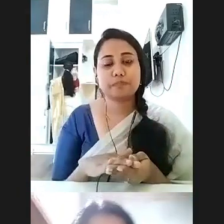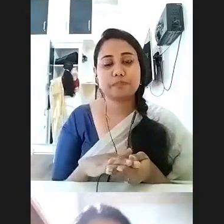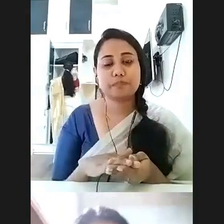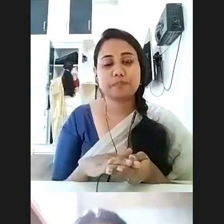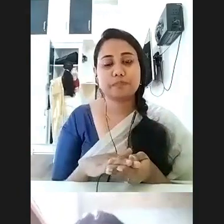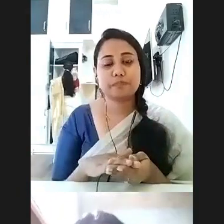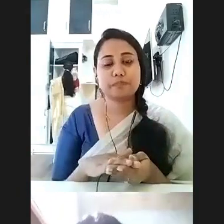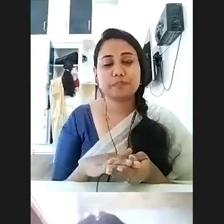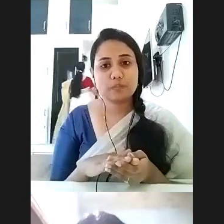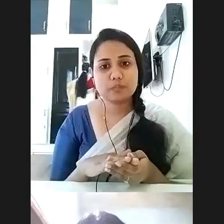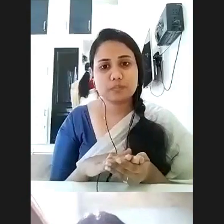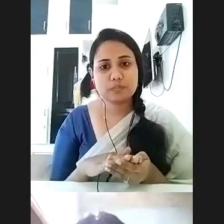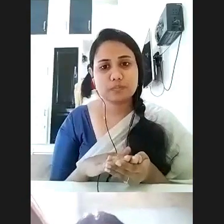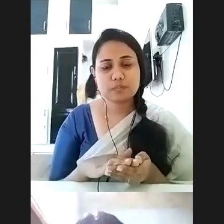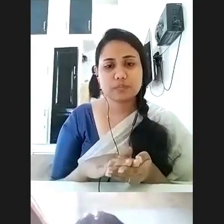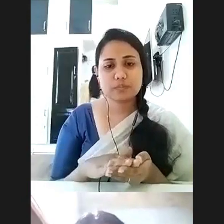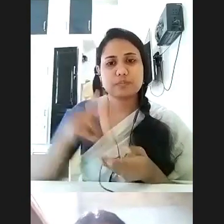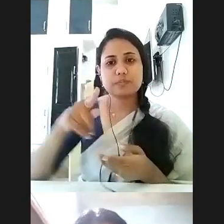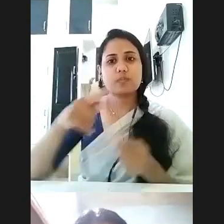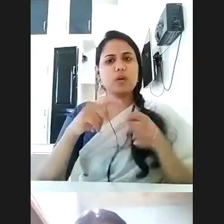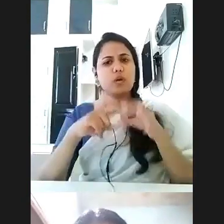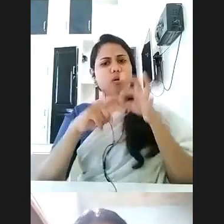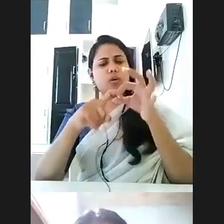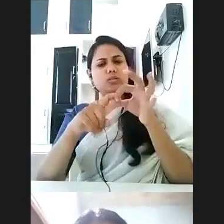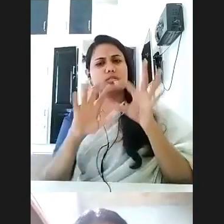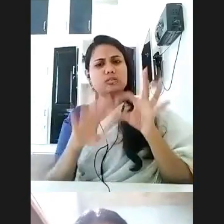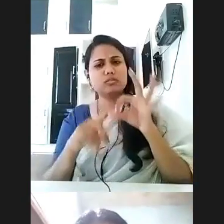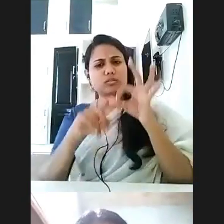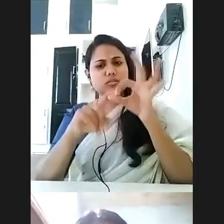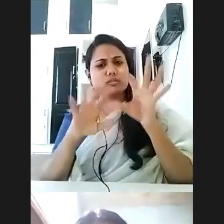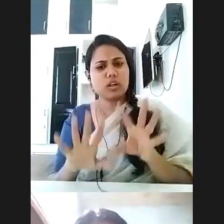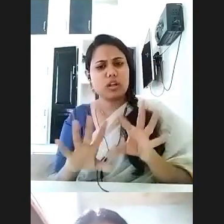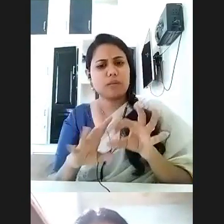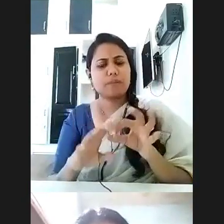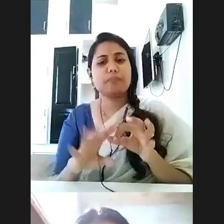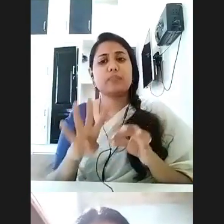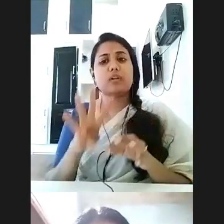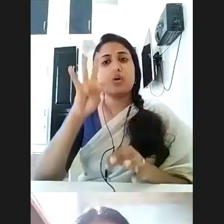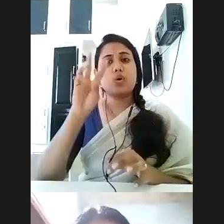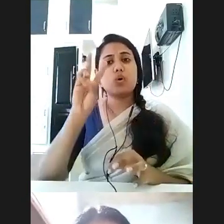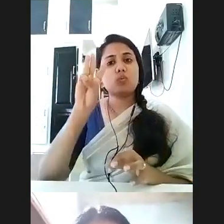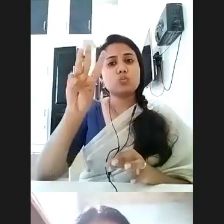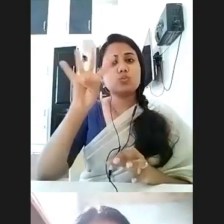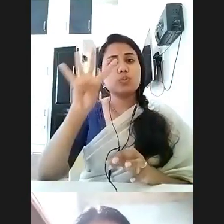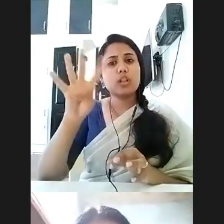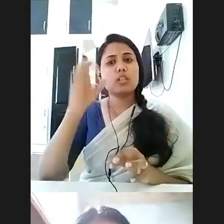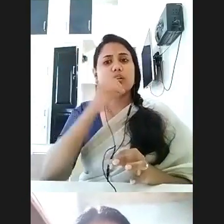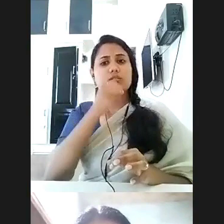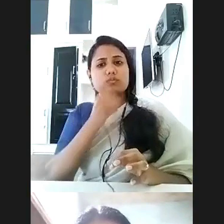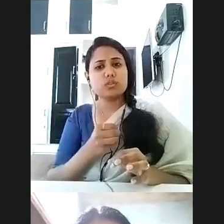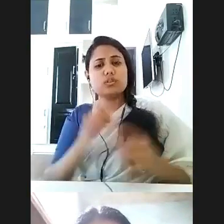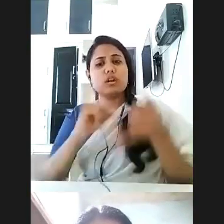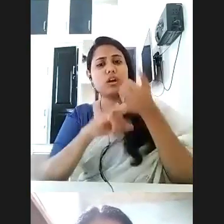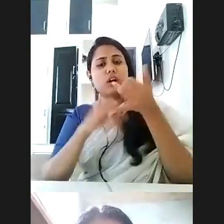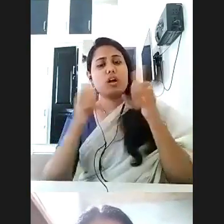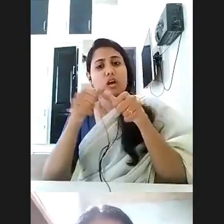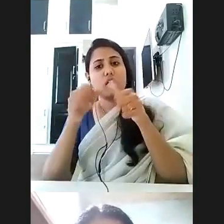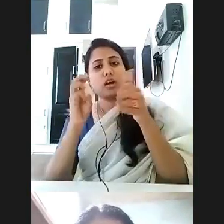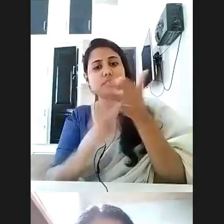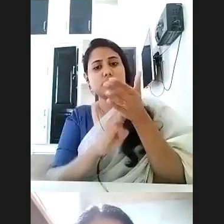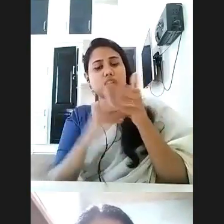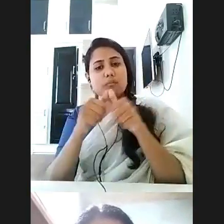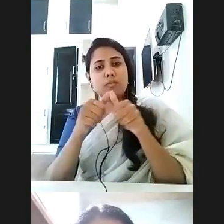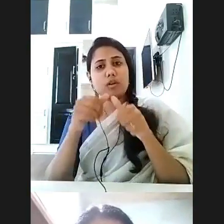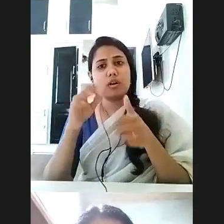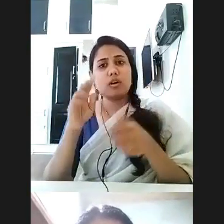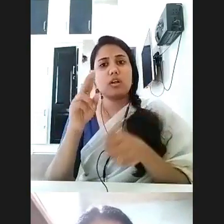മാഡം ഒരു ക്വസ്റ്റ്യൻ എനിക്ക് വന്നത് നമ്മുടെ 34 വയസ്സുള്ള മസ്കുലർ SMA ഉള്ള അശ്വനാണ്. മാഡം ഒരുപക്ഷെ